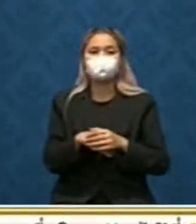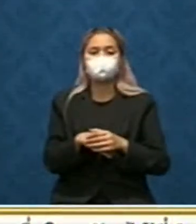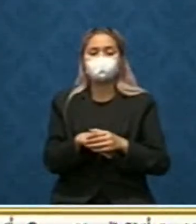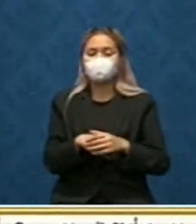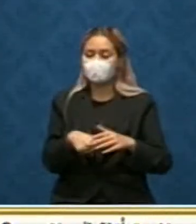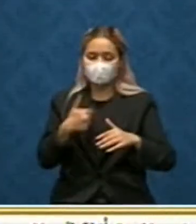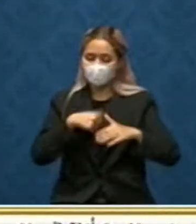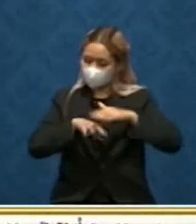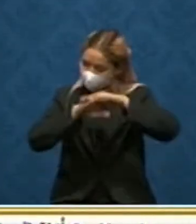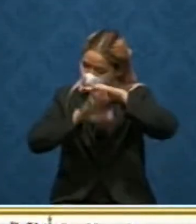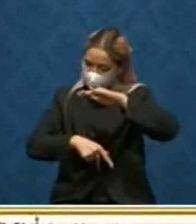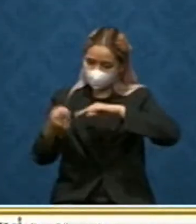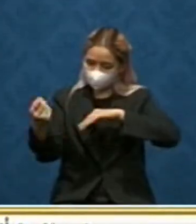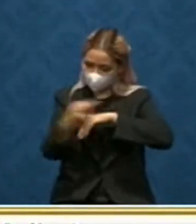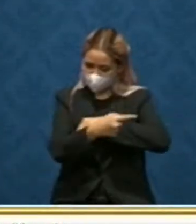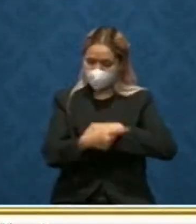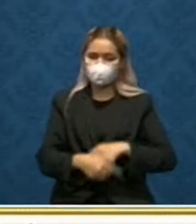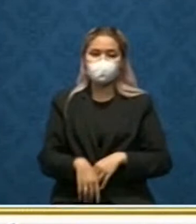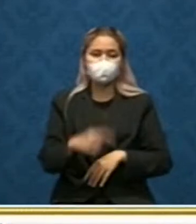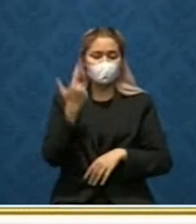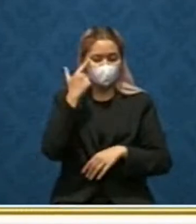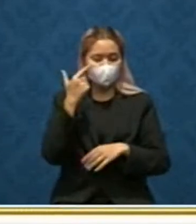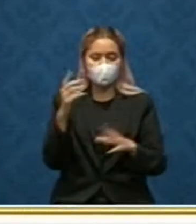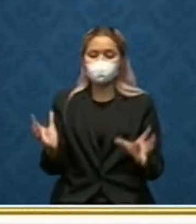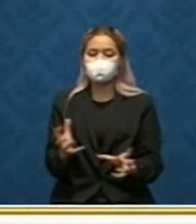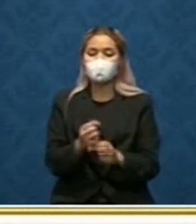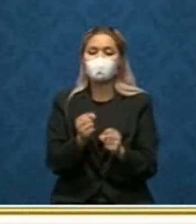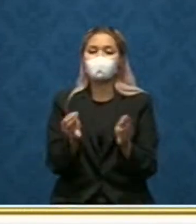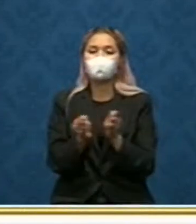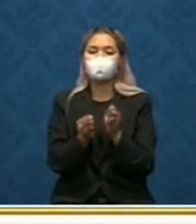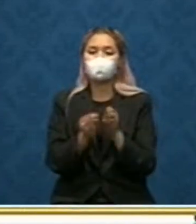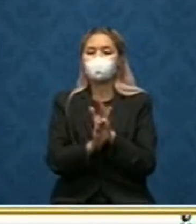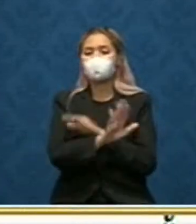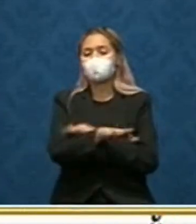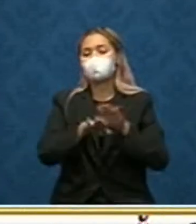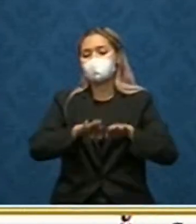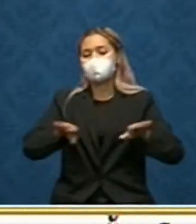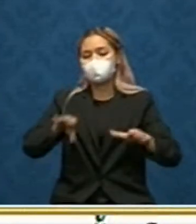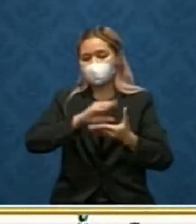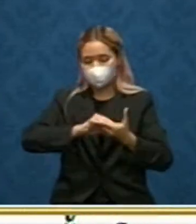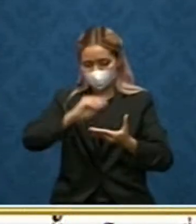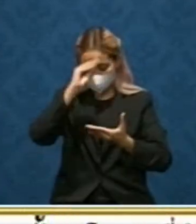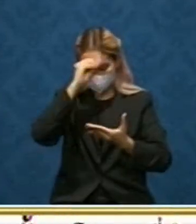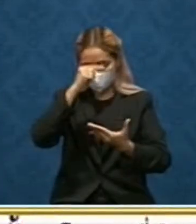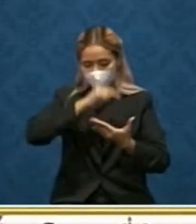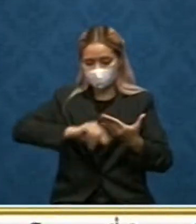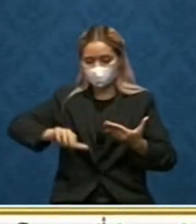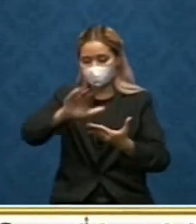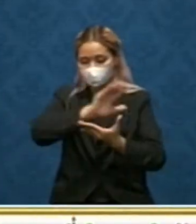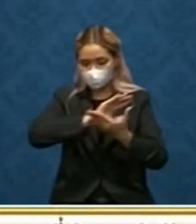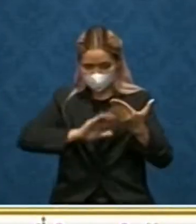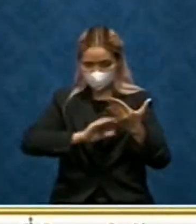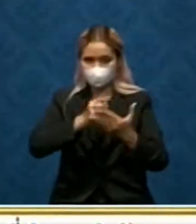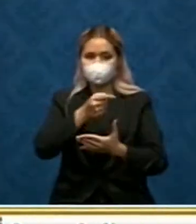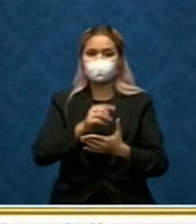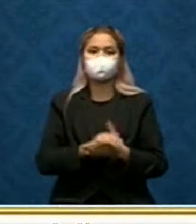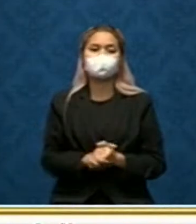ไ้ เราต่ำกาสมัตณขนตำนี่คอผลสำรษ นี่คือเด็ไทยขอสไดแนต่ไปเลยครับ